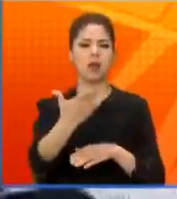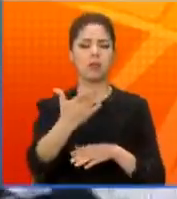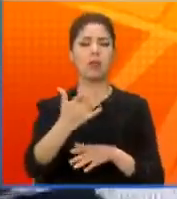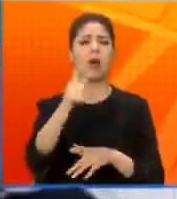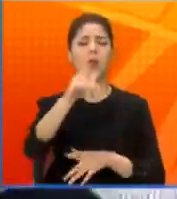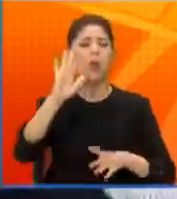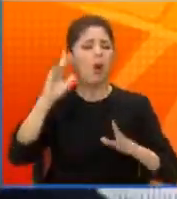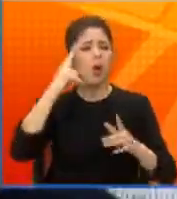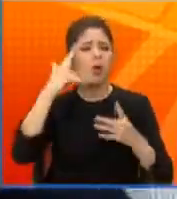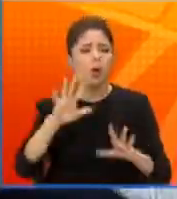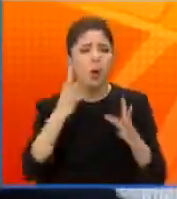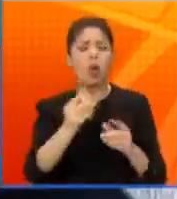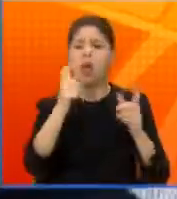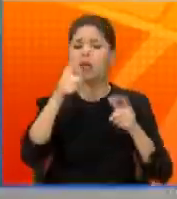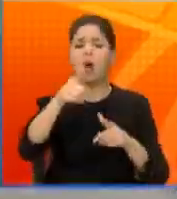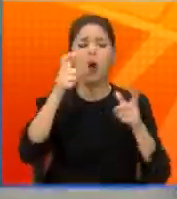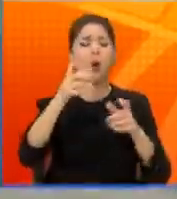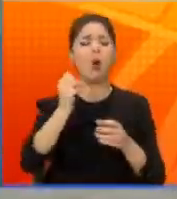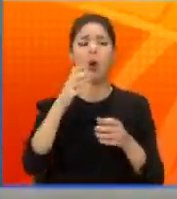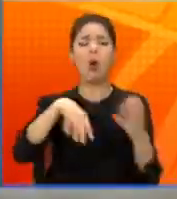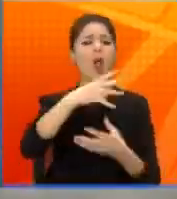Dehşete düşüren olay Ankara Keçiören'de yaşandı.